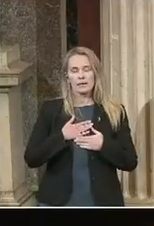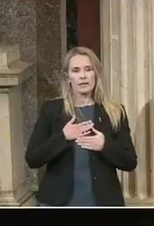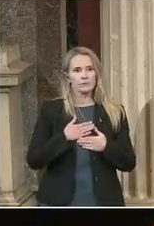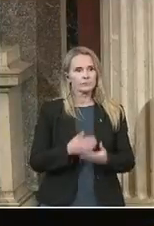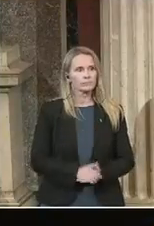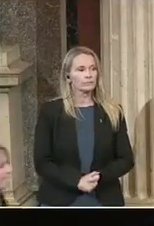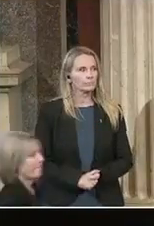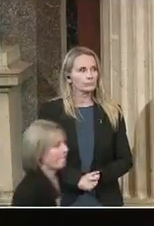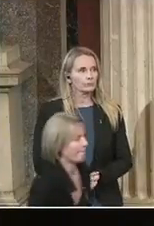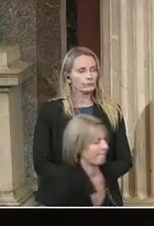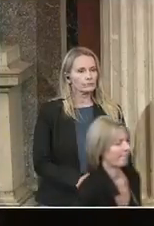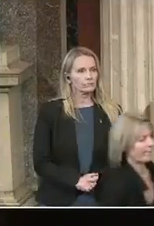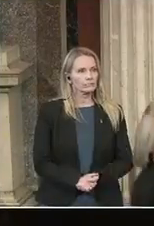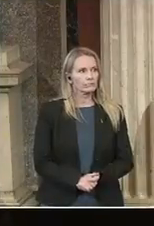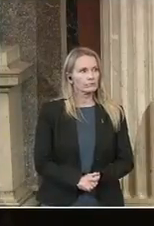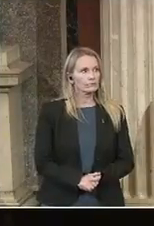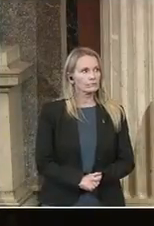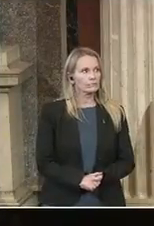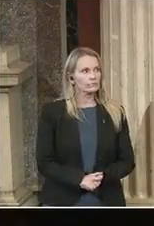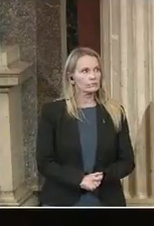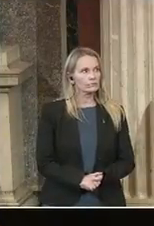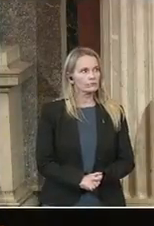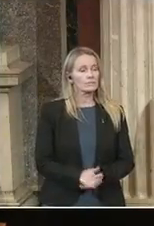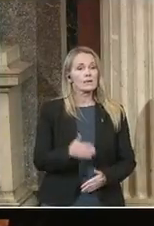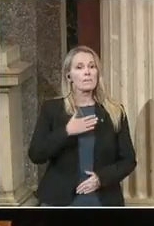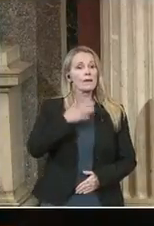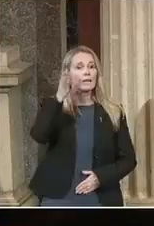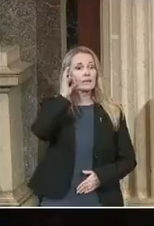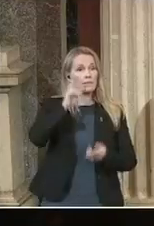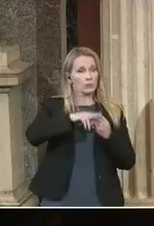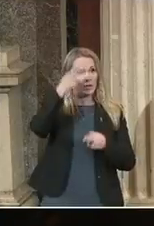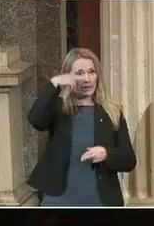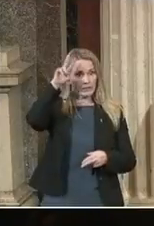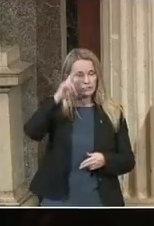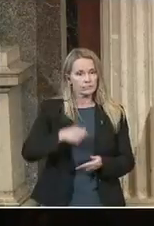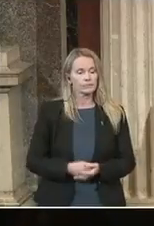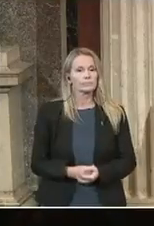ein ich hab meine Damen und